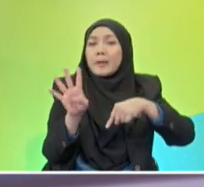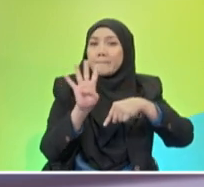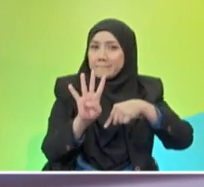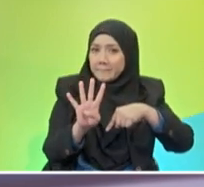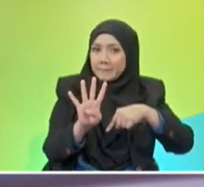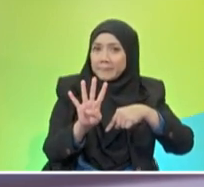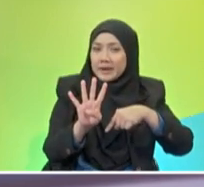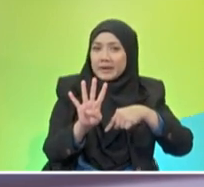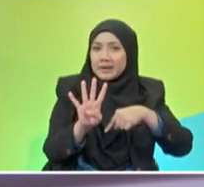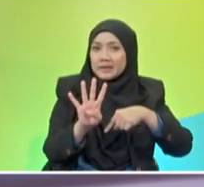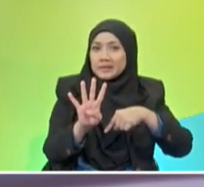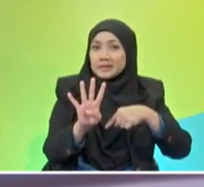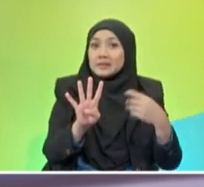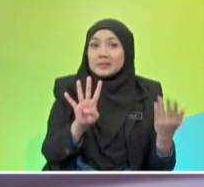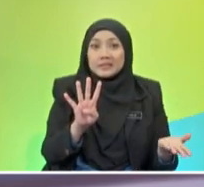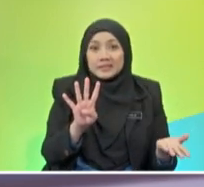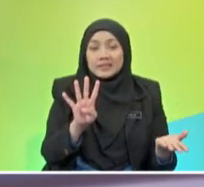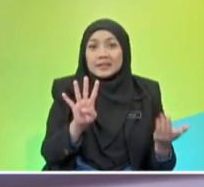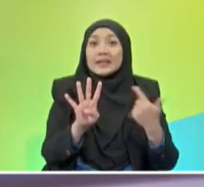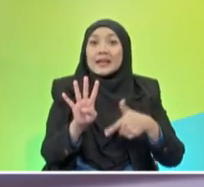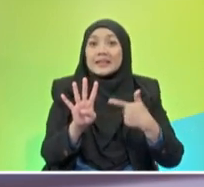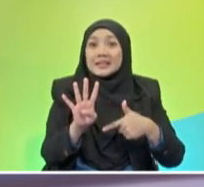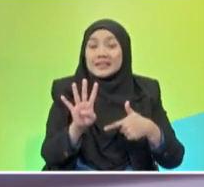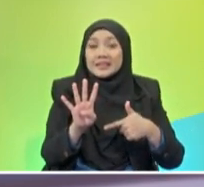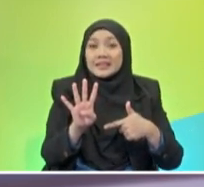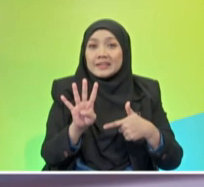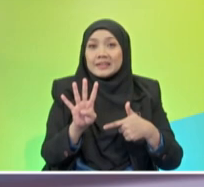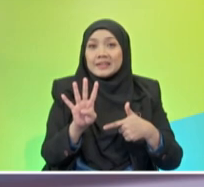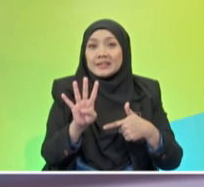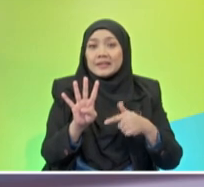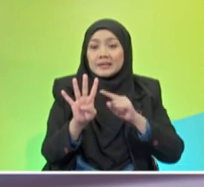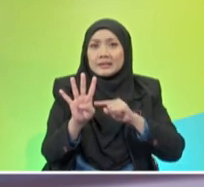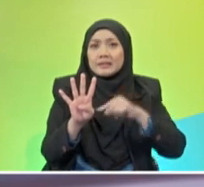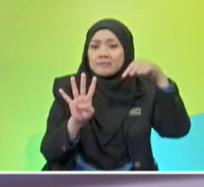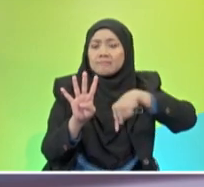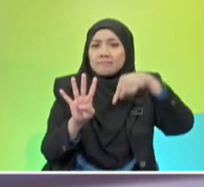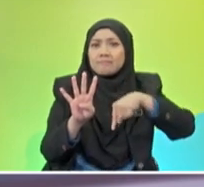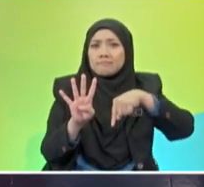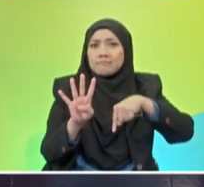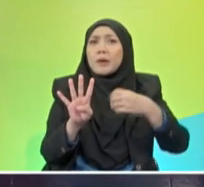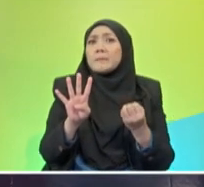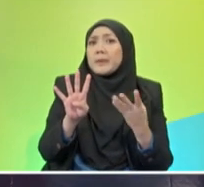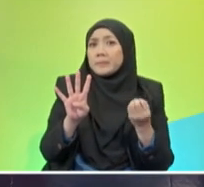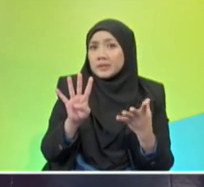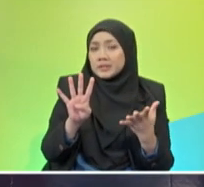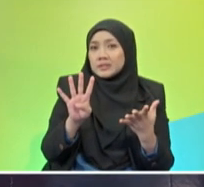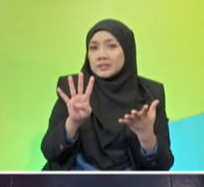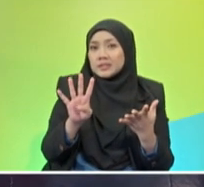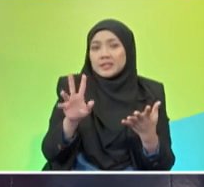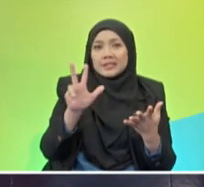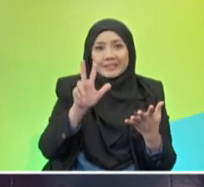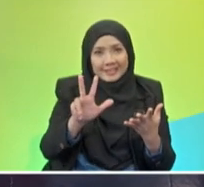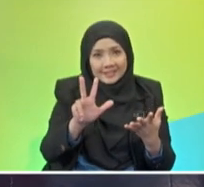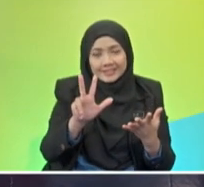4. Betul. Selepas tu? Mudah-mudah apa jawapannya? Selepas 4. Selepas 4 ialah? 3.